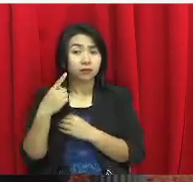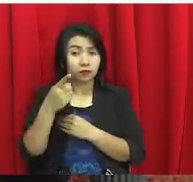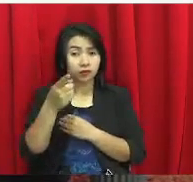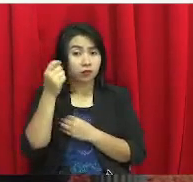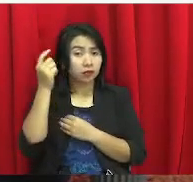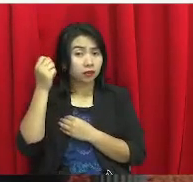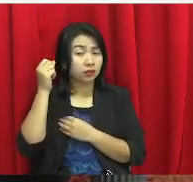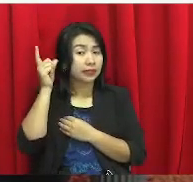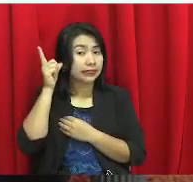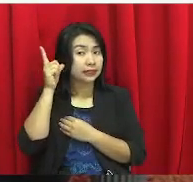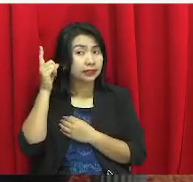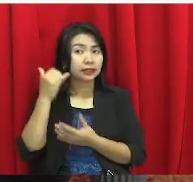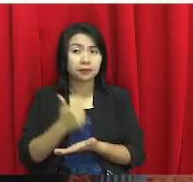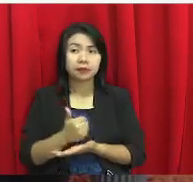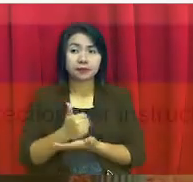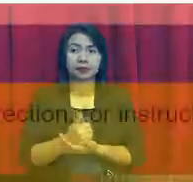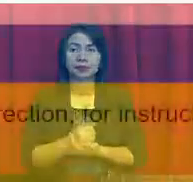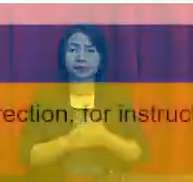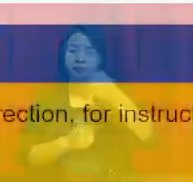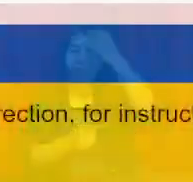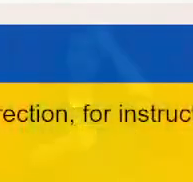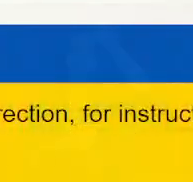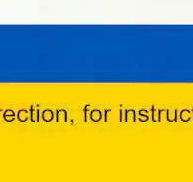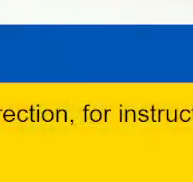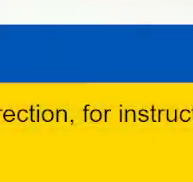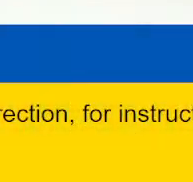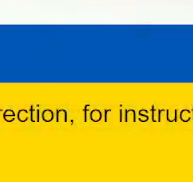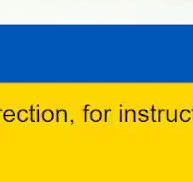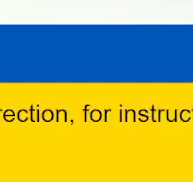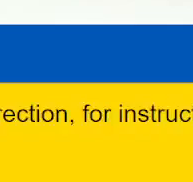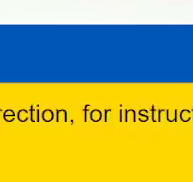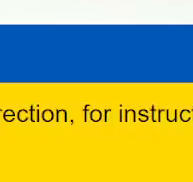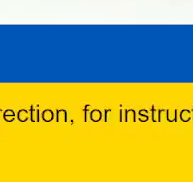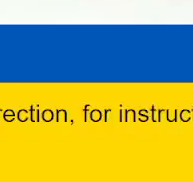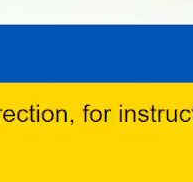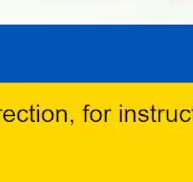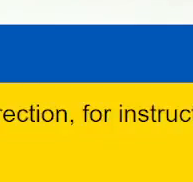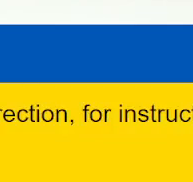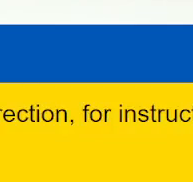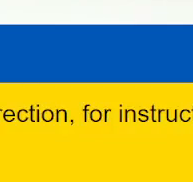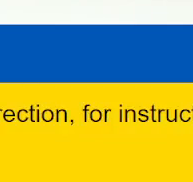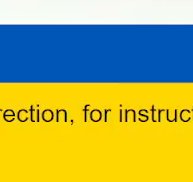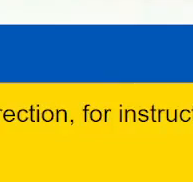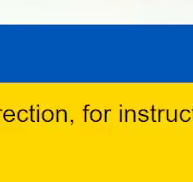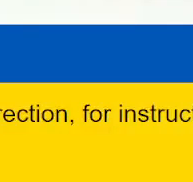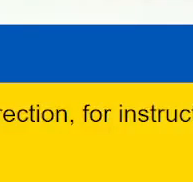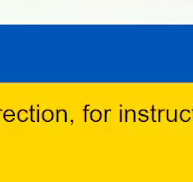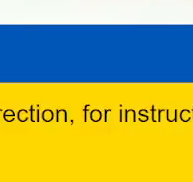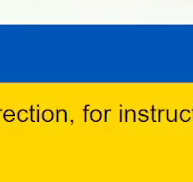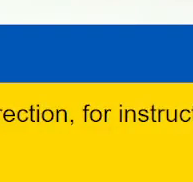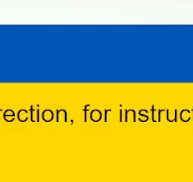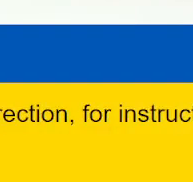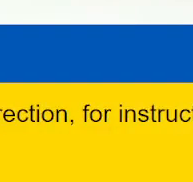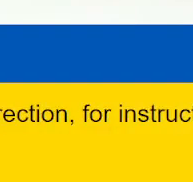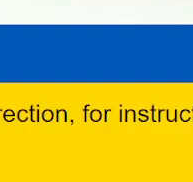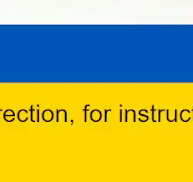people. Again, I'm looking for you, team focus, lalo na kayo, team preparation, and even sa ating pong mga ano, sa ating